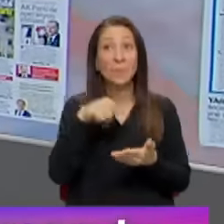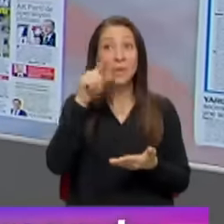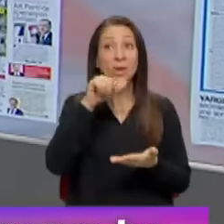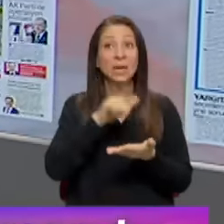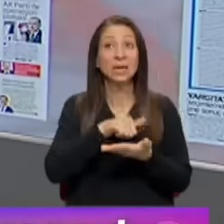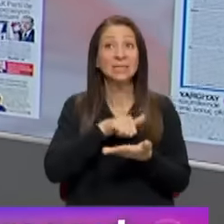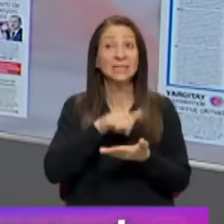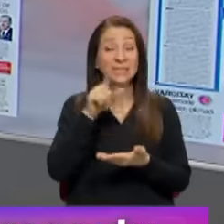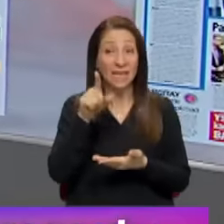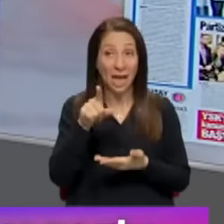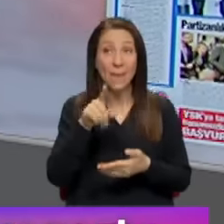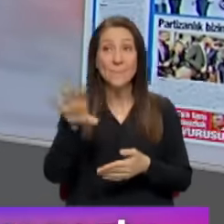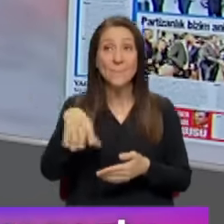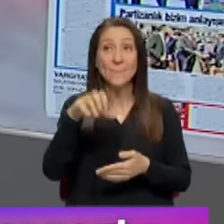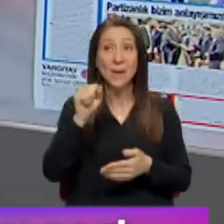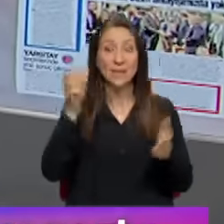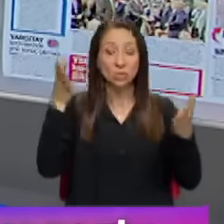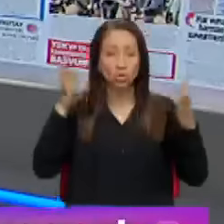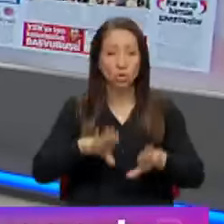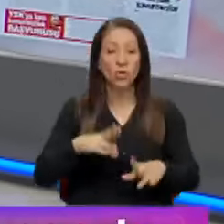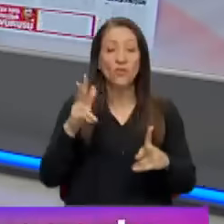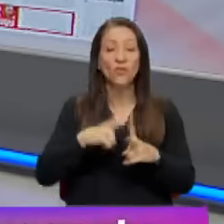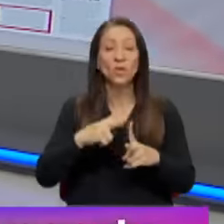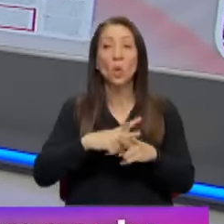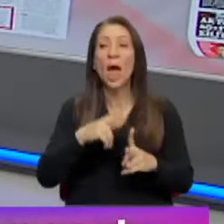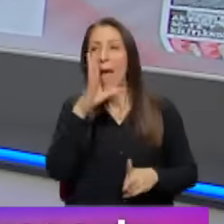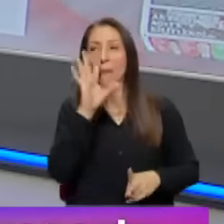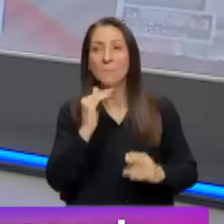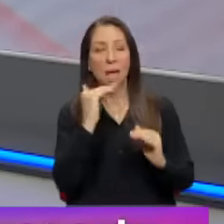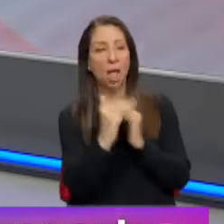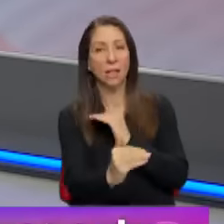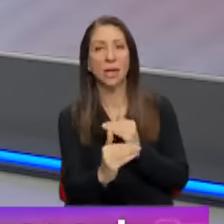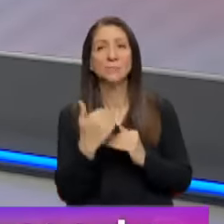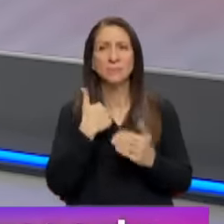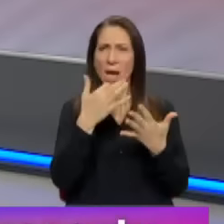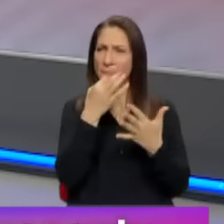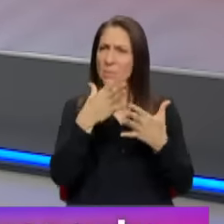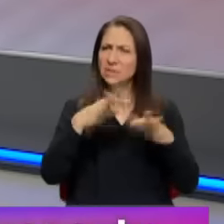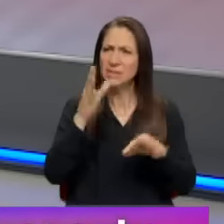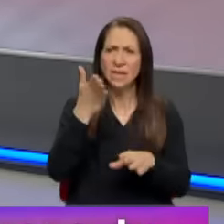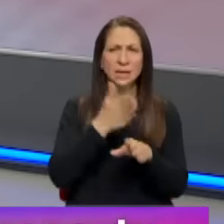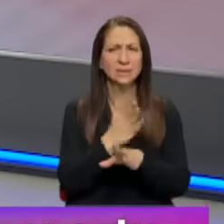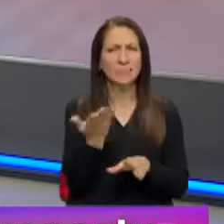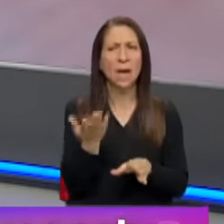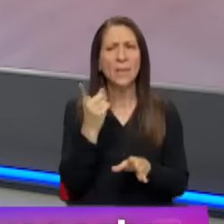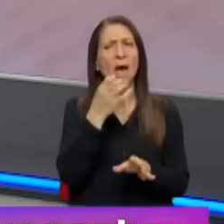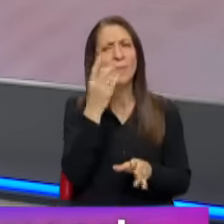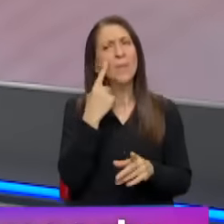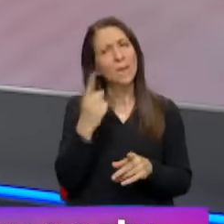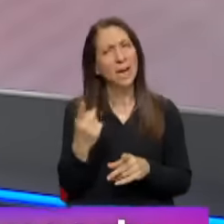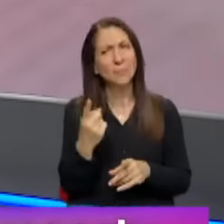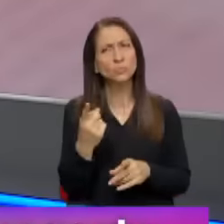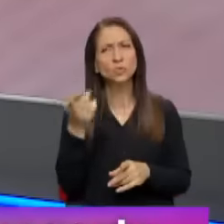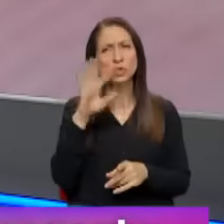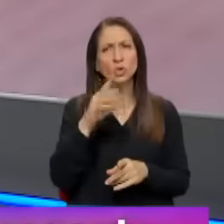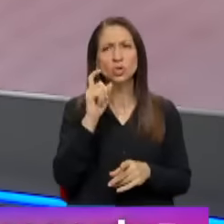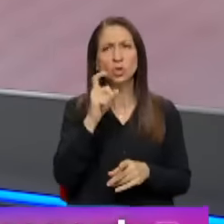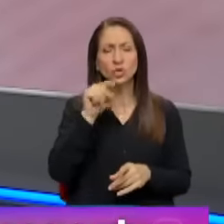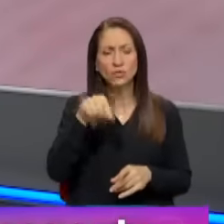Gün Gazetesi'nde merkez çöktü, faturası halka. Bizim de haberimiz hazır aslında. Bir haberimizi paylaşalım.